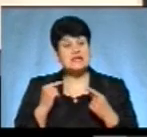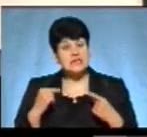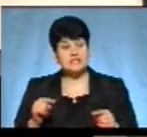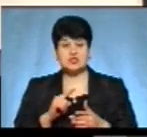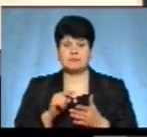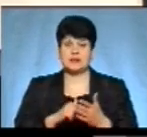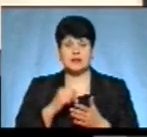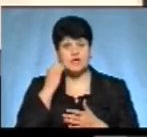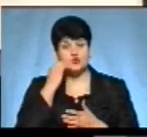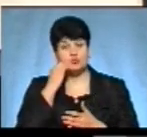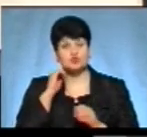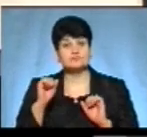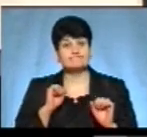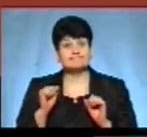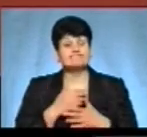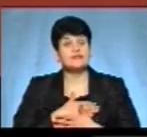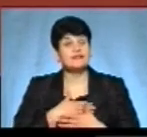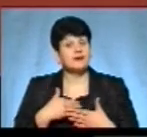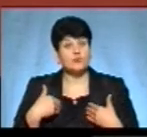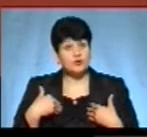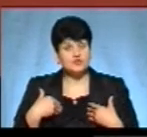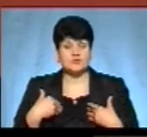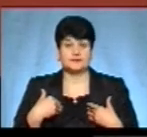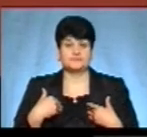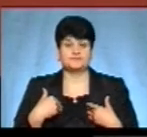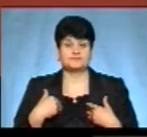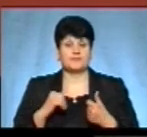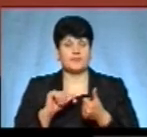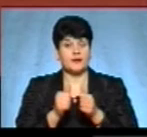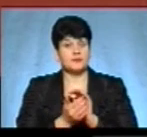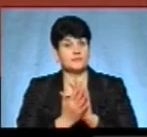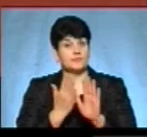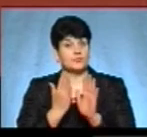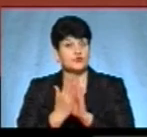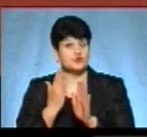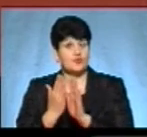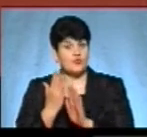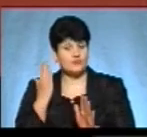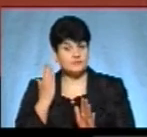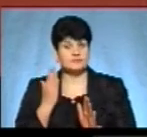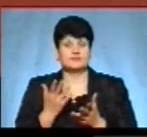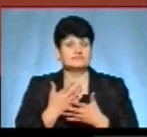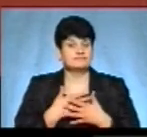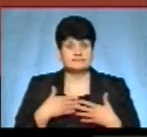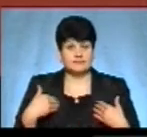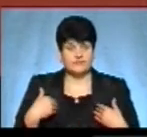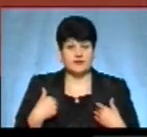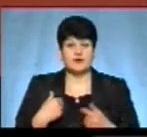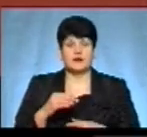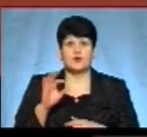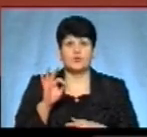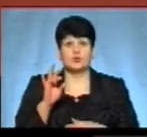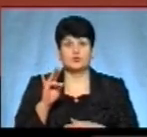патріархат не дуже хоче йти на таке почергове богослужіння. І я знаю причину цього нехотіння. Наприклад, митрополит Онуфрій